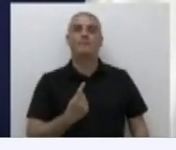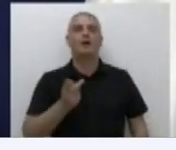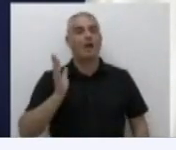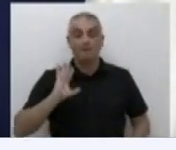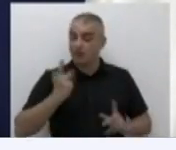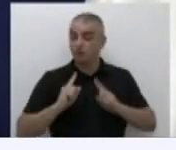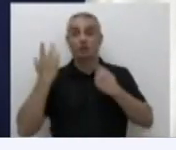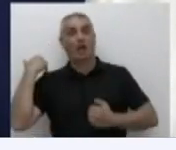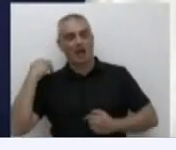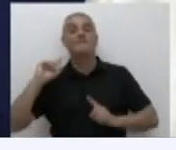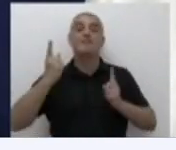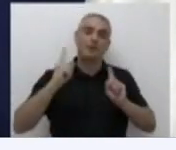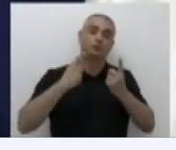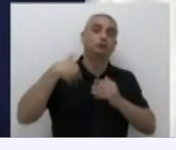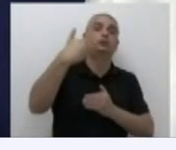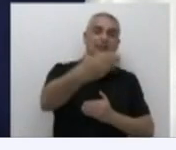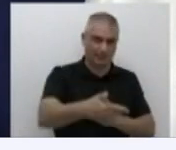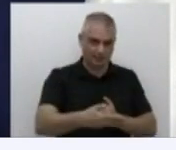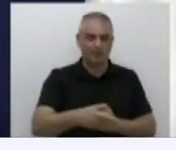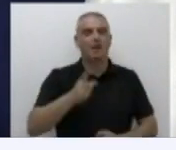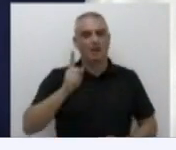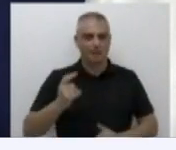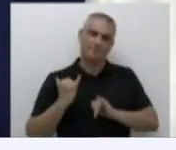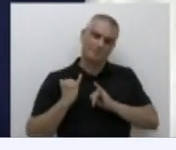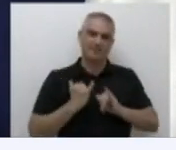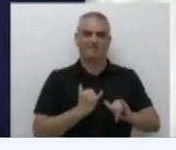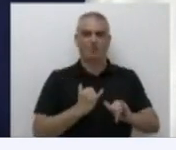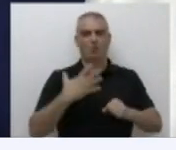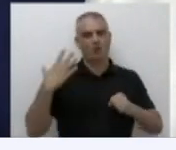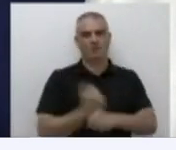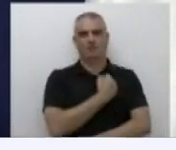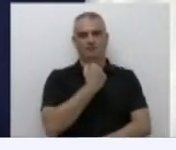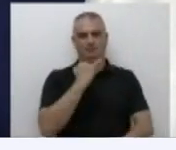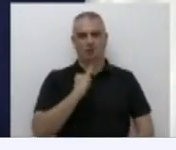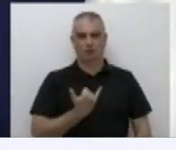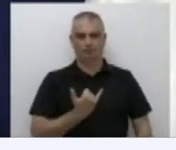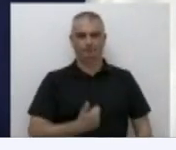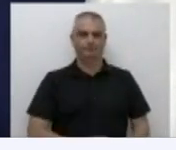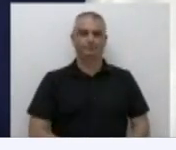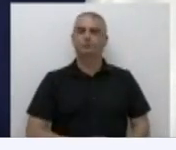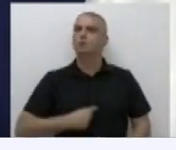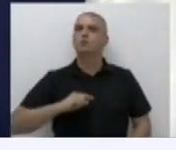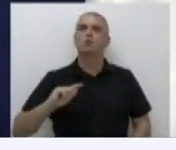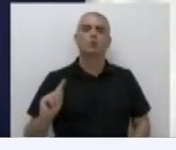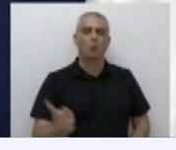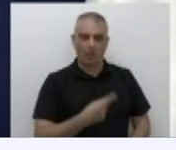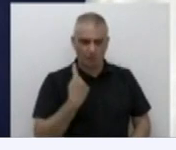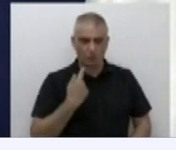أكتافهم بسبب ما حدث وبسبب ما سيحدث هم سيجلبون النصر.